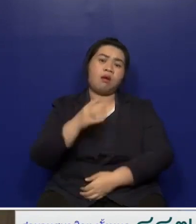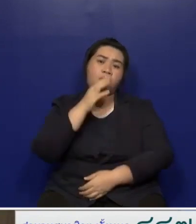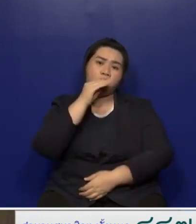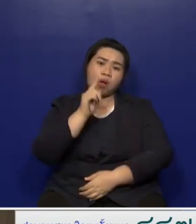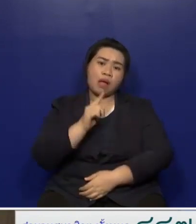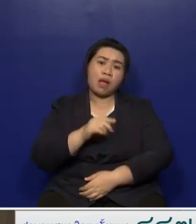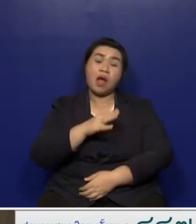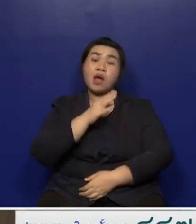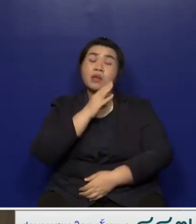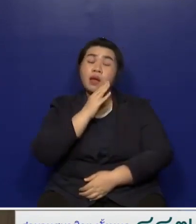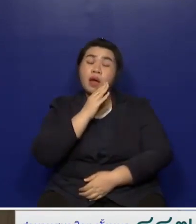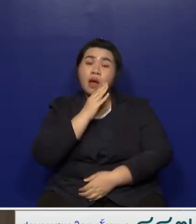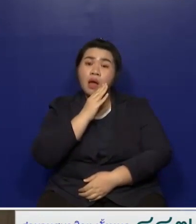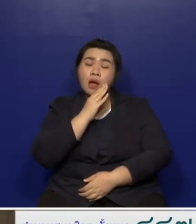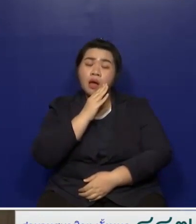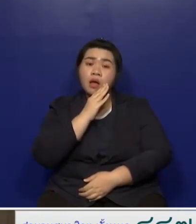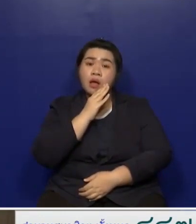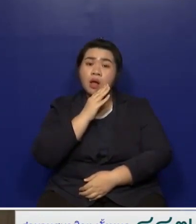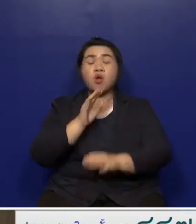ครัวาถ้าไม่ใช้